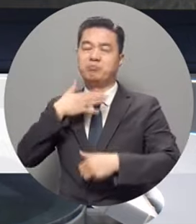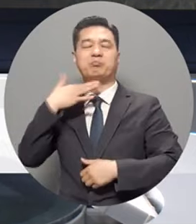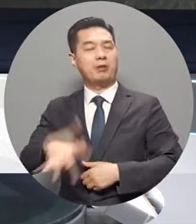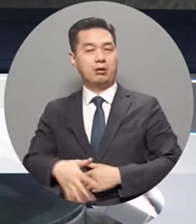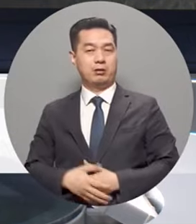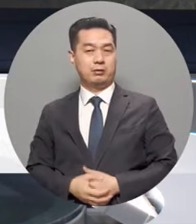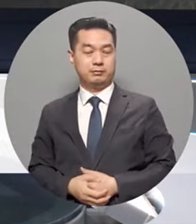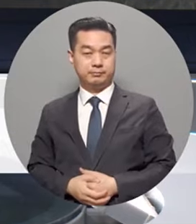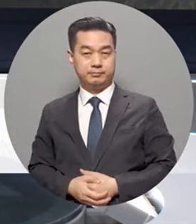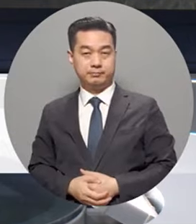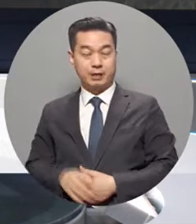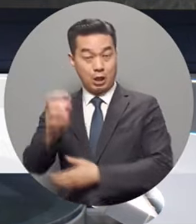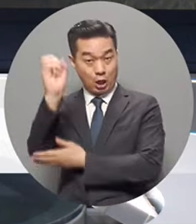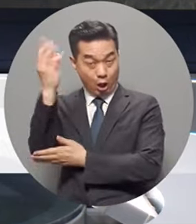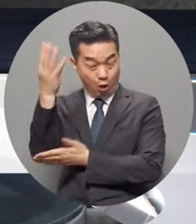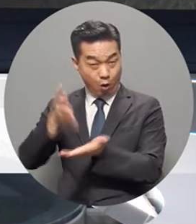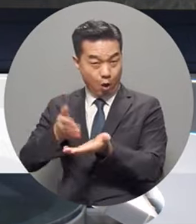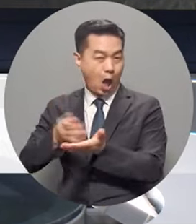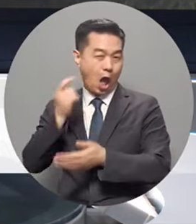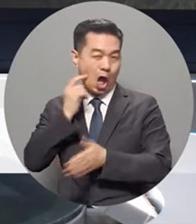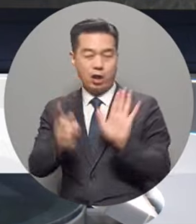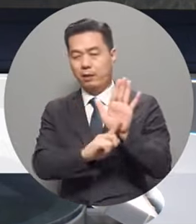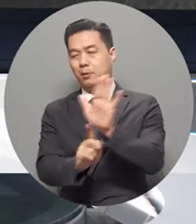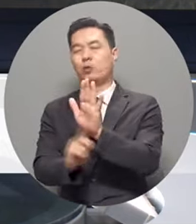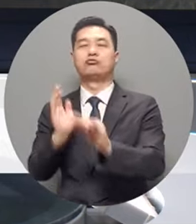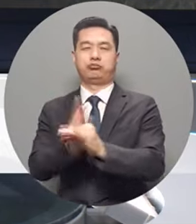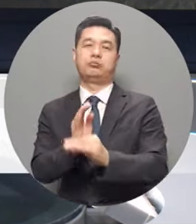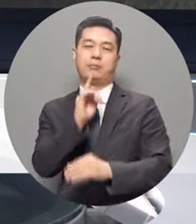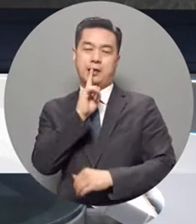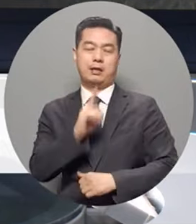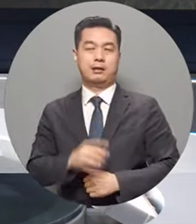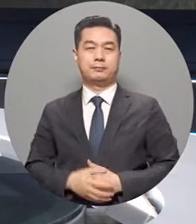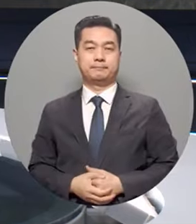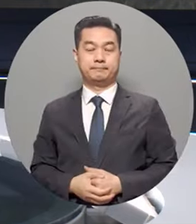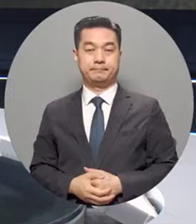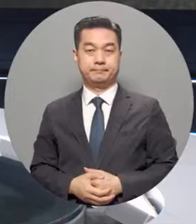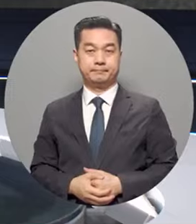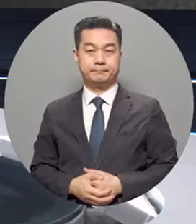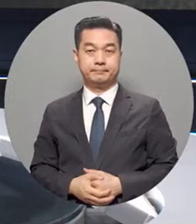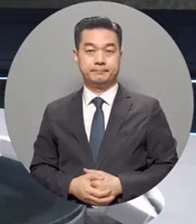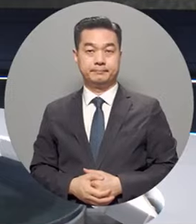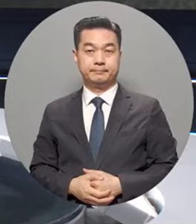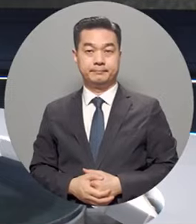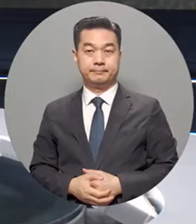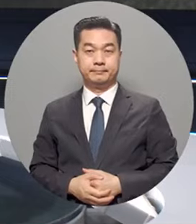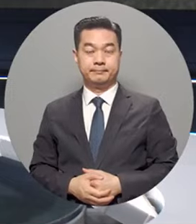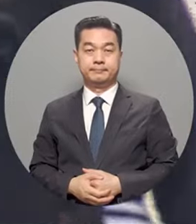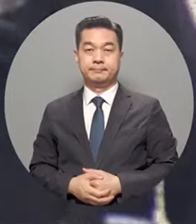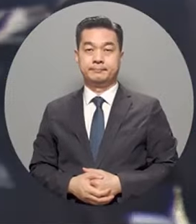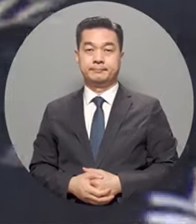주장했습니다. 언론이 허위 보도를 하고 있다는 겁니다. 보도에 조희현 기자입니다.